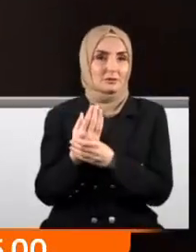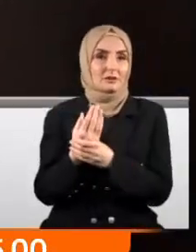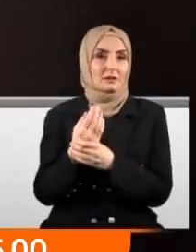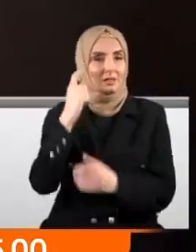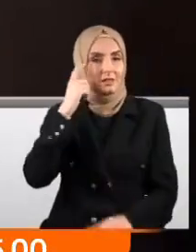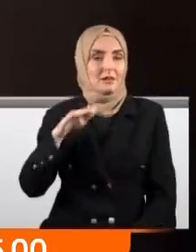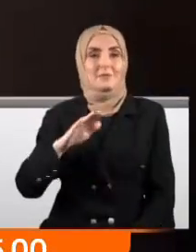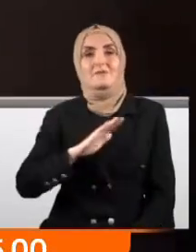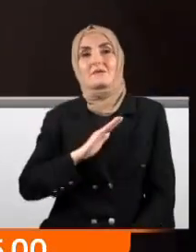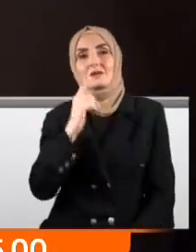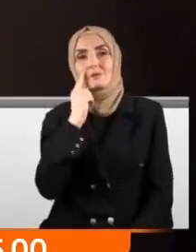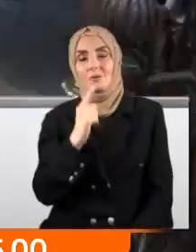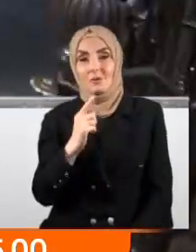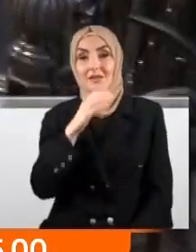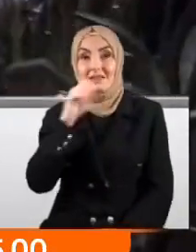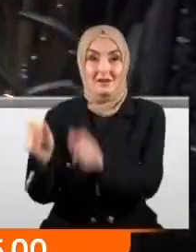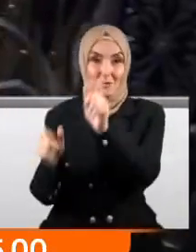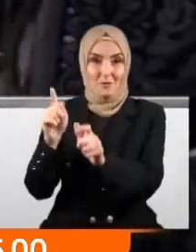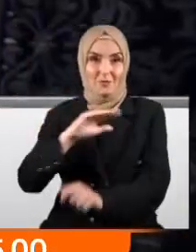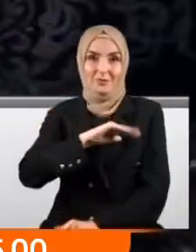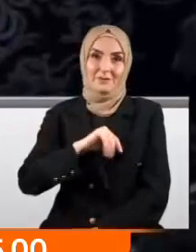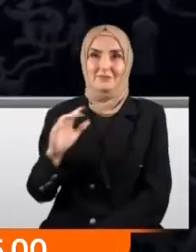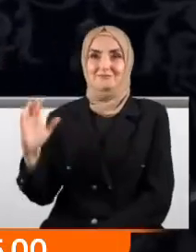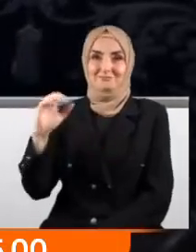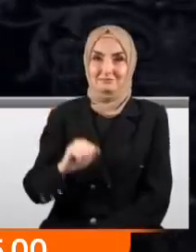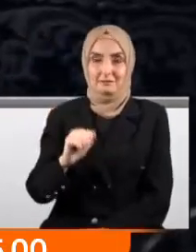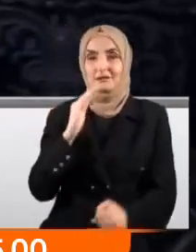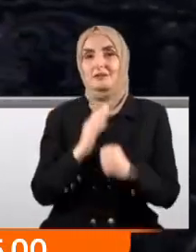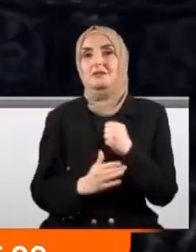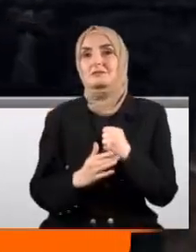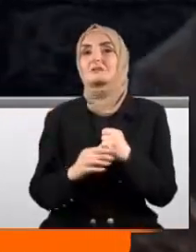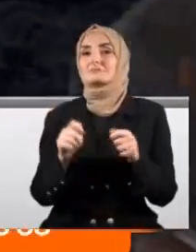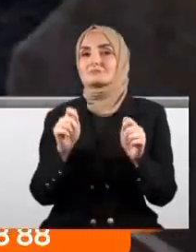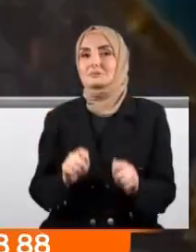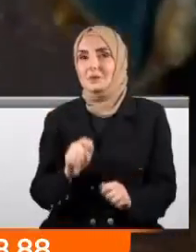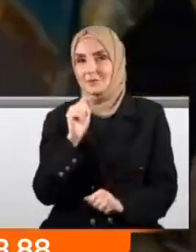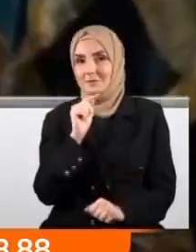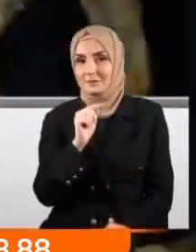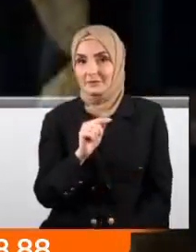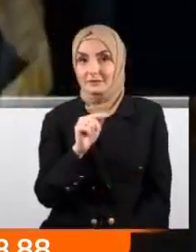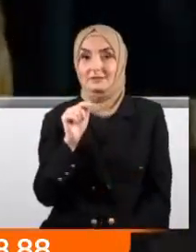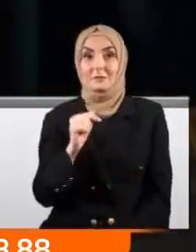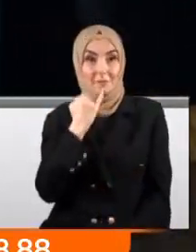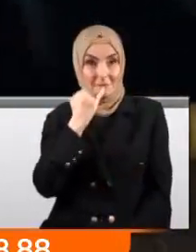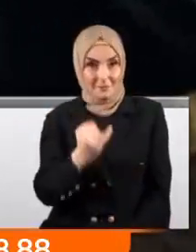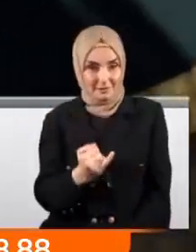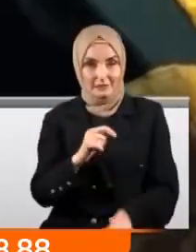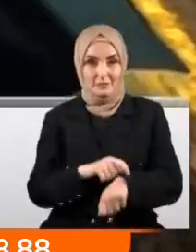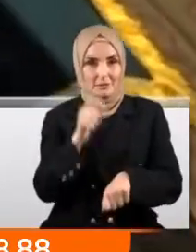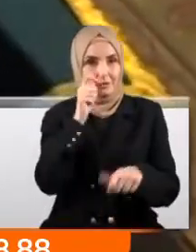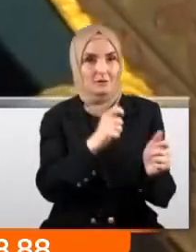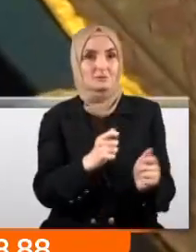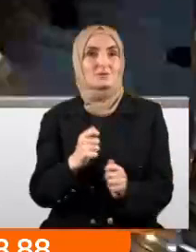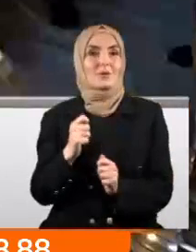Filistin'e yerleşmelerini yasaklamıştı. Cumhurbaşkanı Abdülhamit Han'ın o mesajını zamanlaması dikkat çeken ziyaretiyle